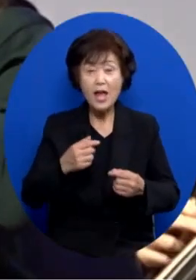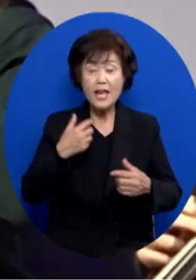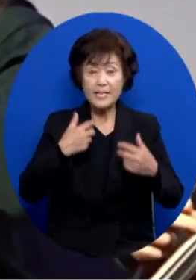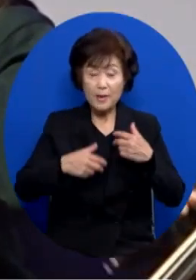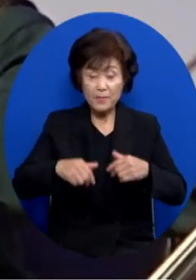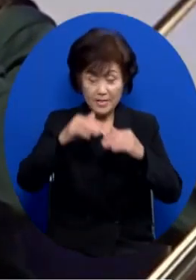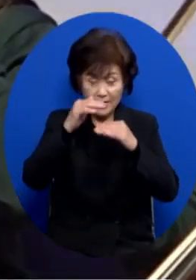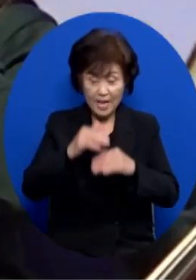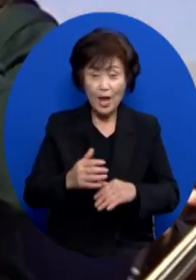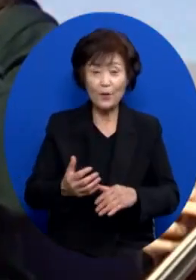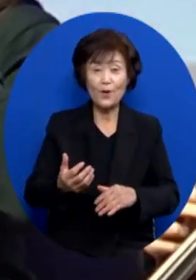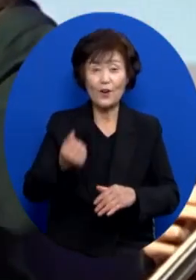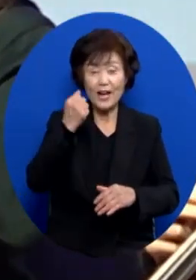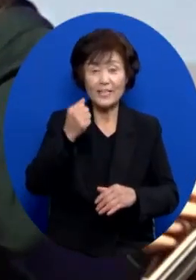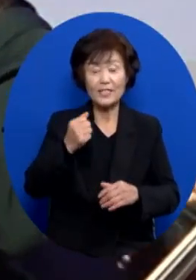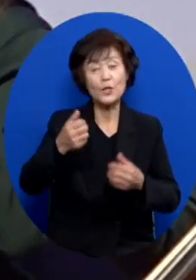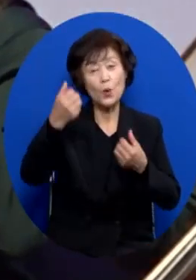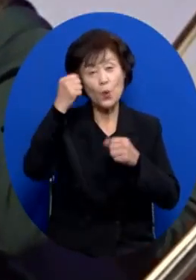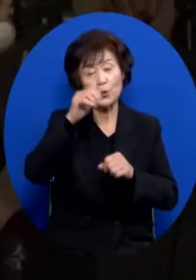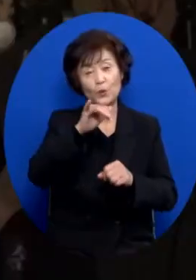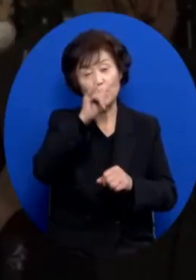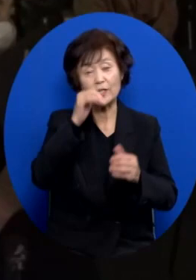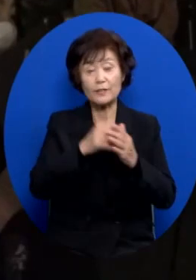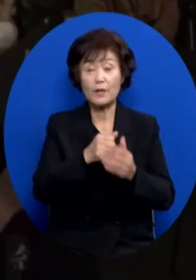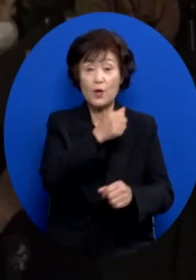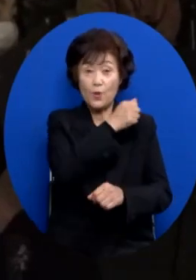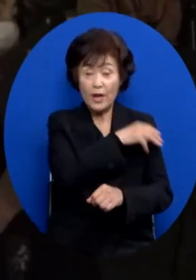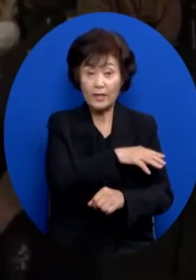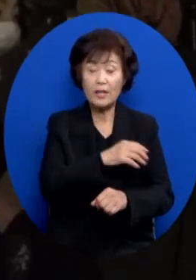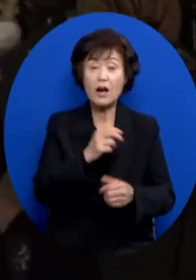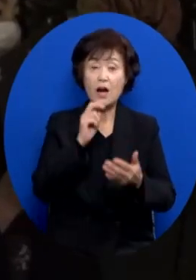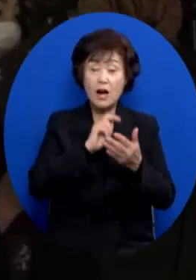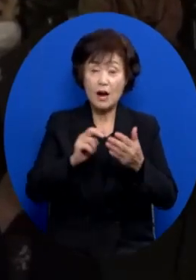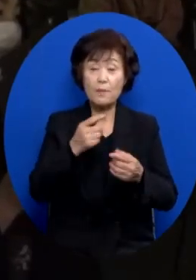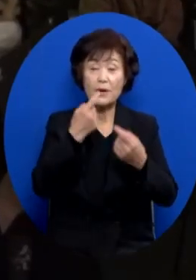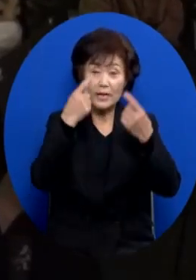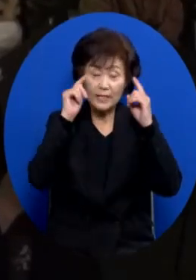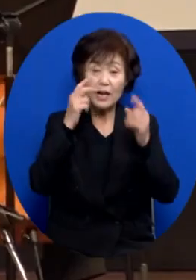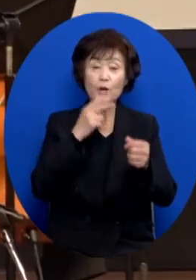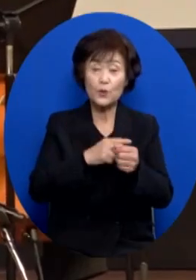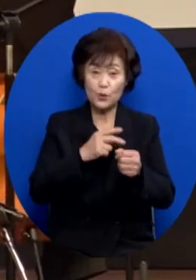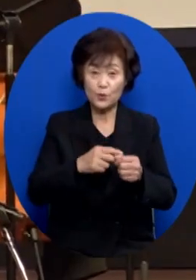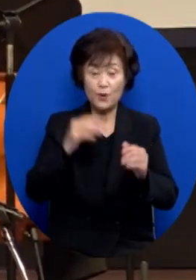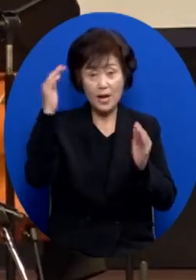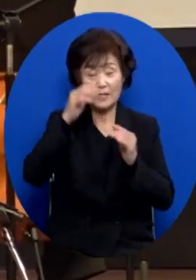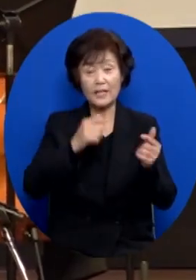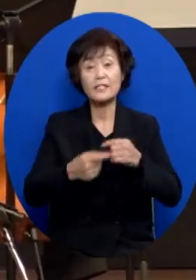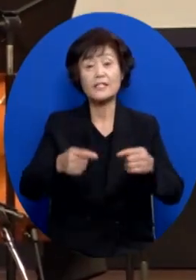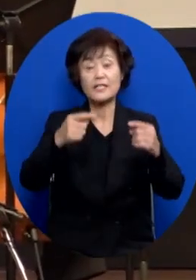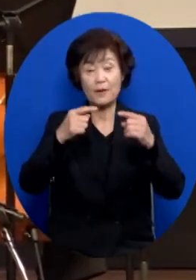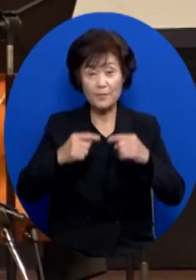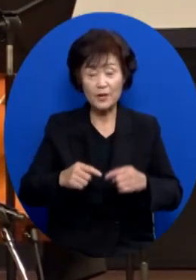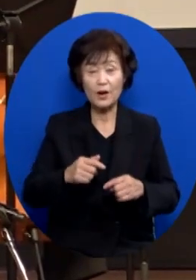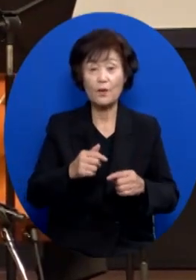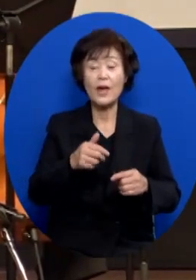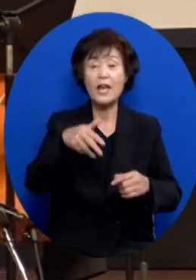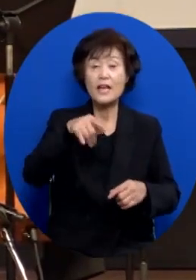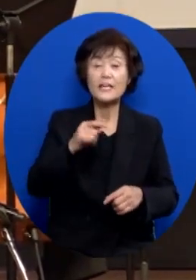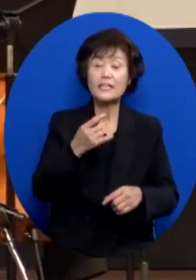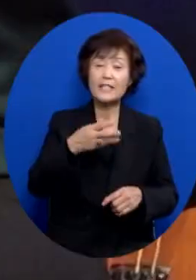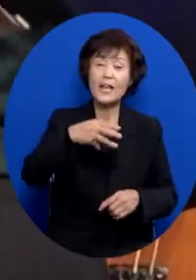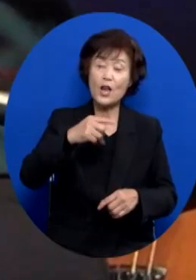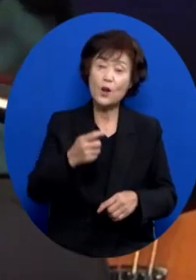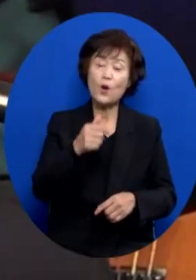공연을 선보였습니다. 또한 이화여자대학교 음악대학 교수와 학생들이 참여해 첼로와 해금, 가야금